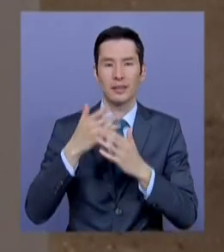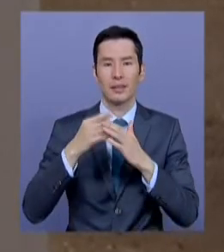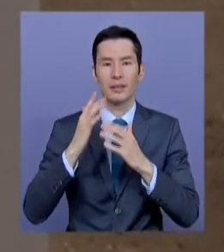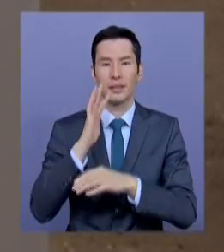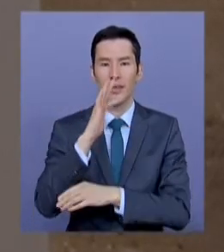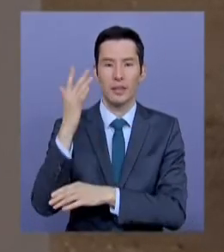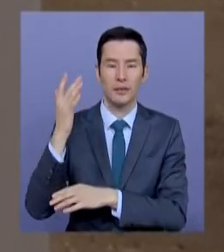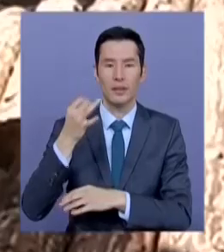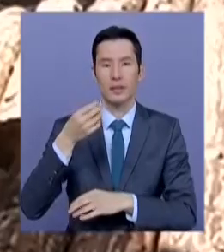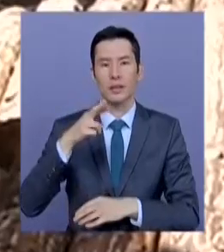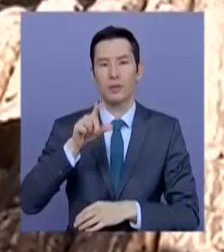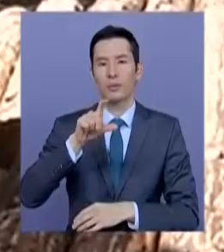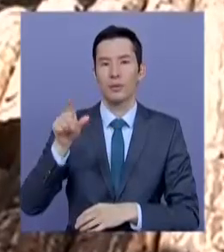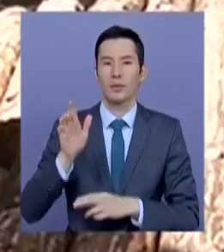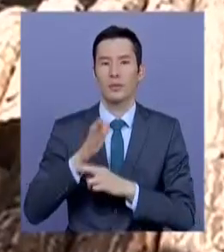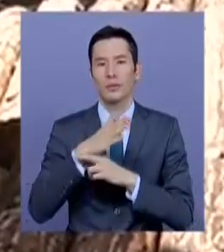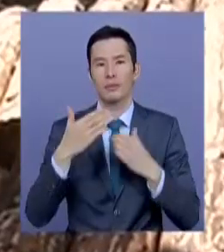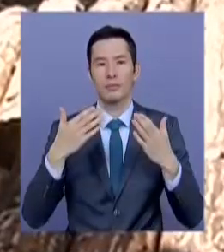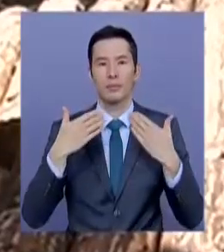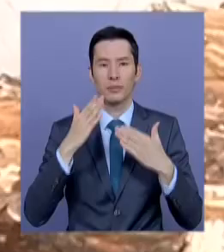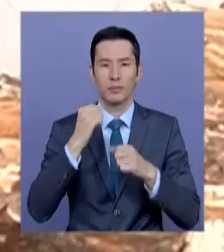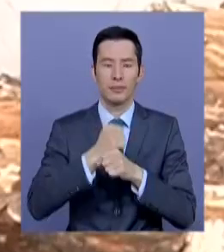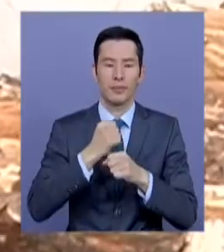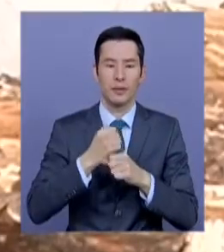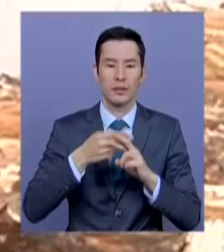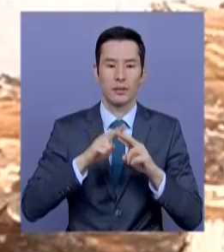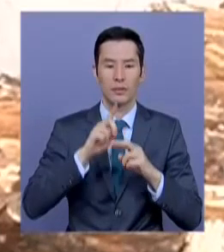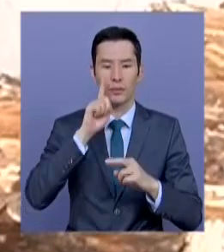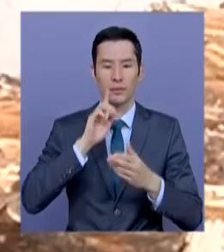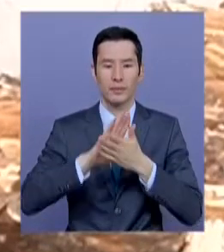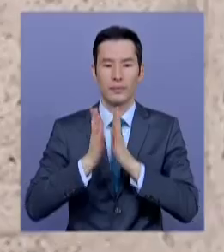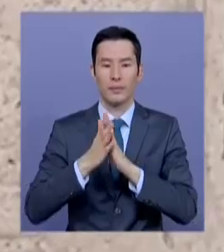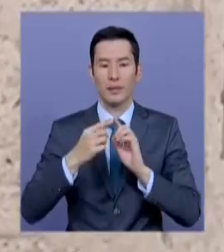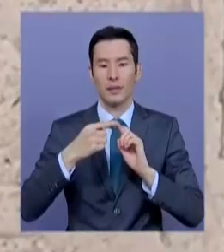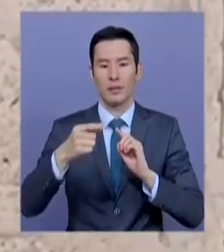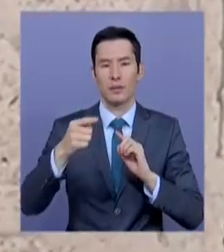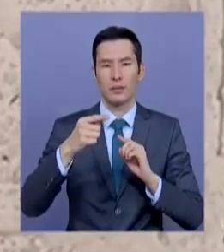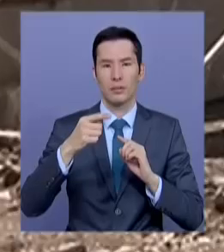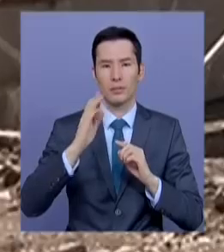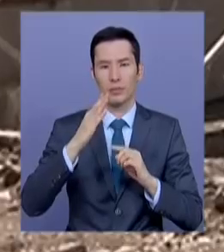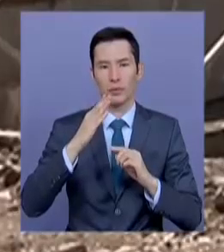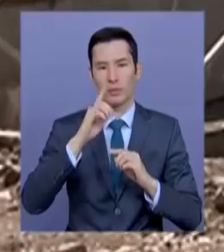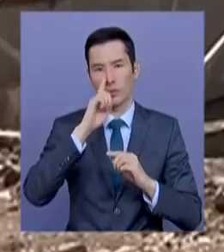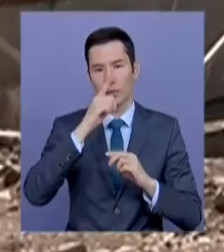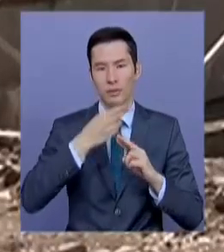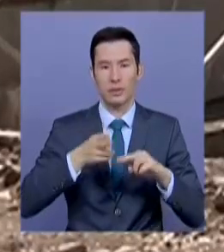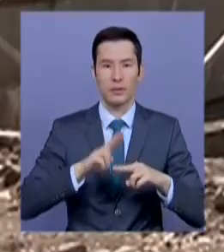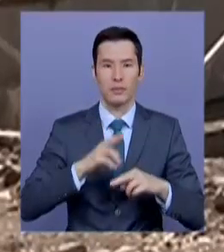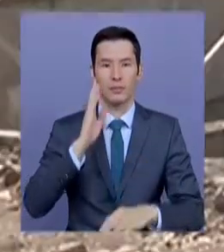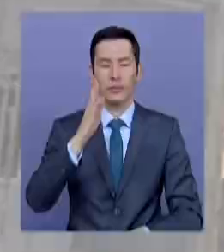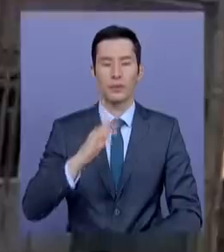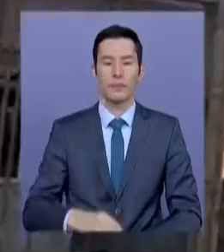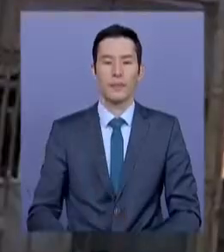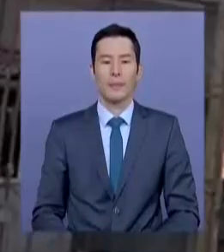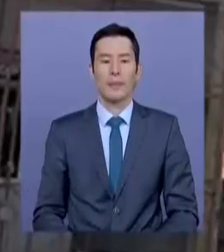адамдардың ыңғайлылығы үшін абаттандыру жұмыстары да жүргізілмек. Зообақтағы құрылыс осы жылдың тамыз айында аяқталады деп жоспарлануда.